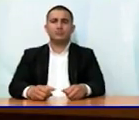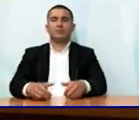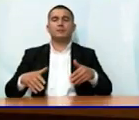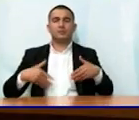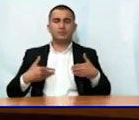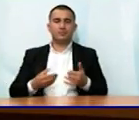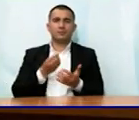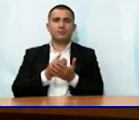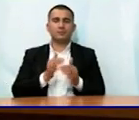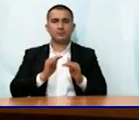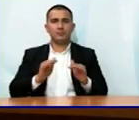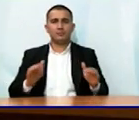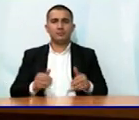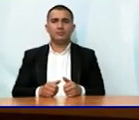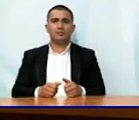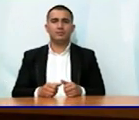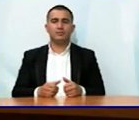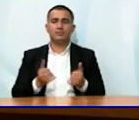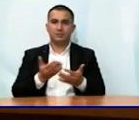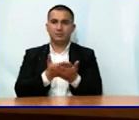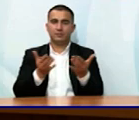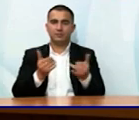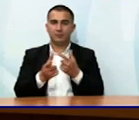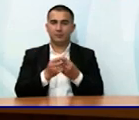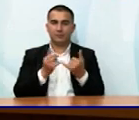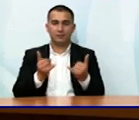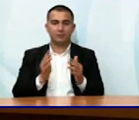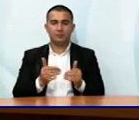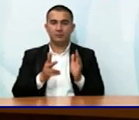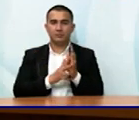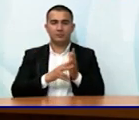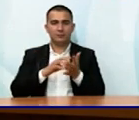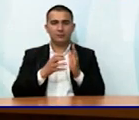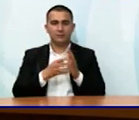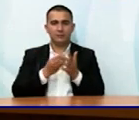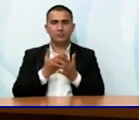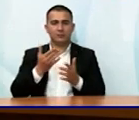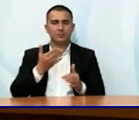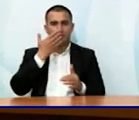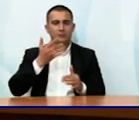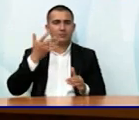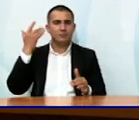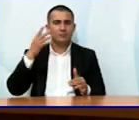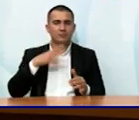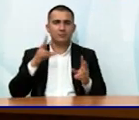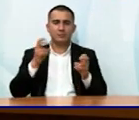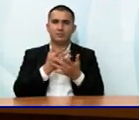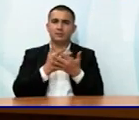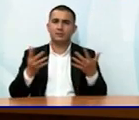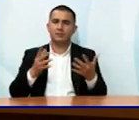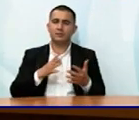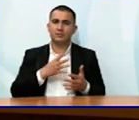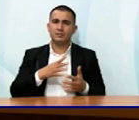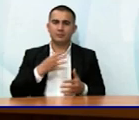Assalomu alaykum, qadrli o'quvchilar. Sizlar bilan bugun 8-sinf davomida o'tilgan mavzularni baholi